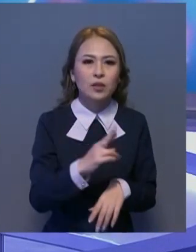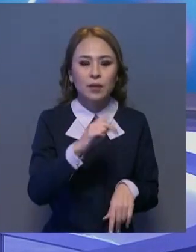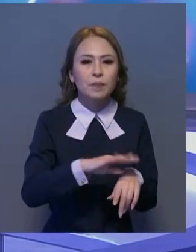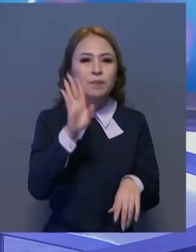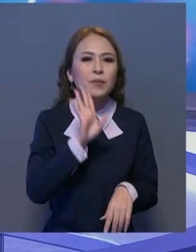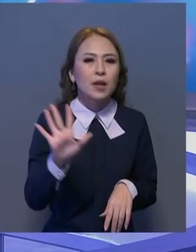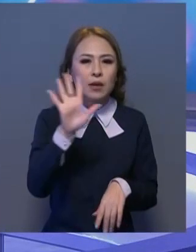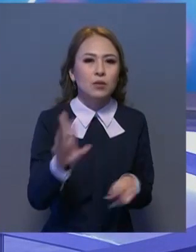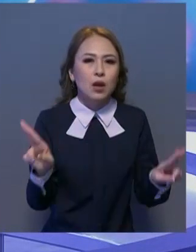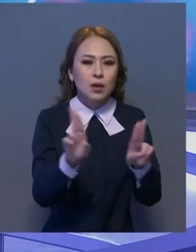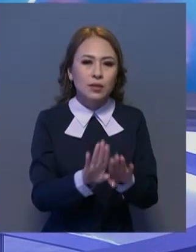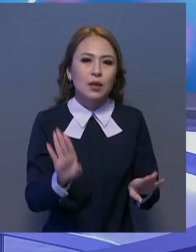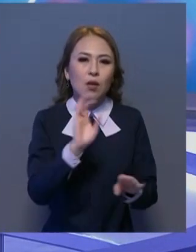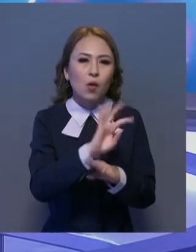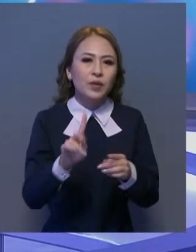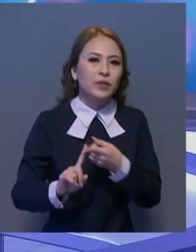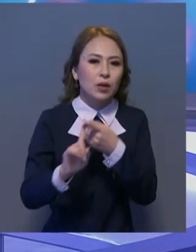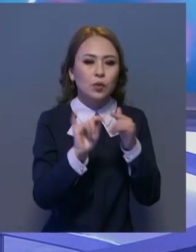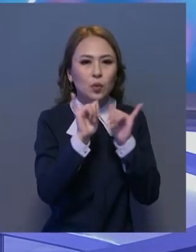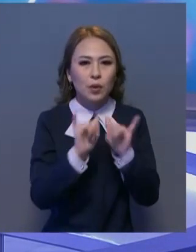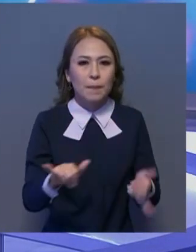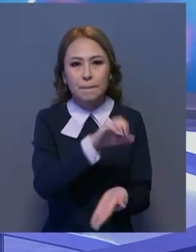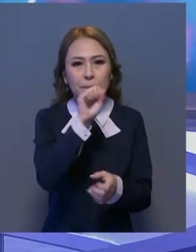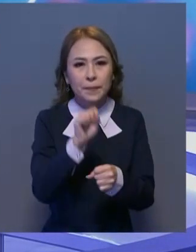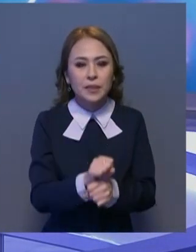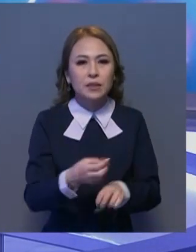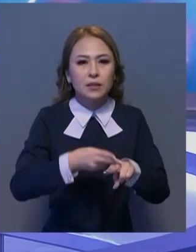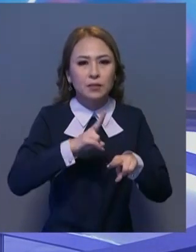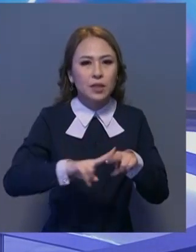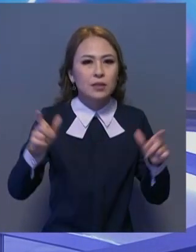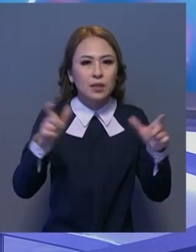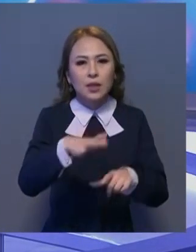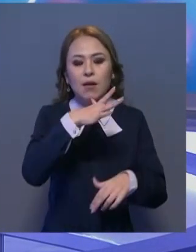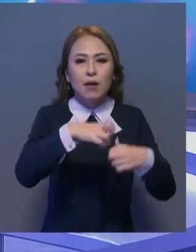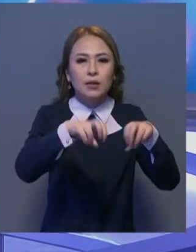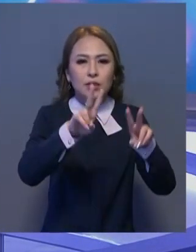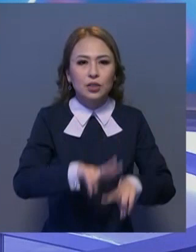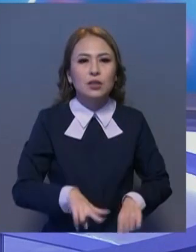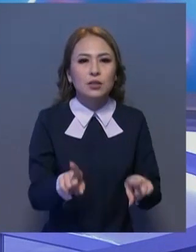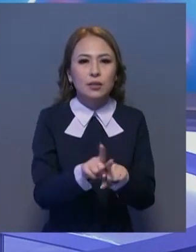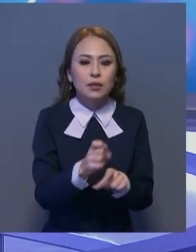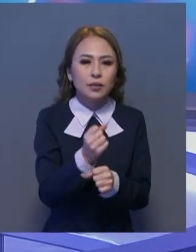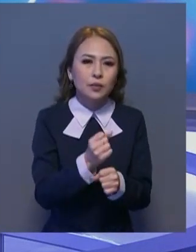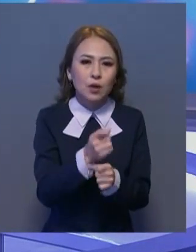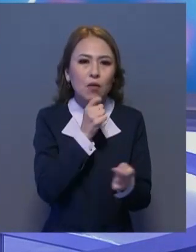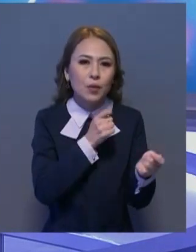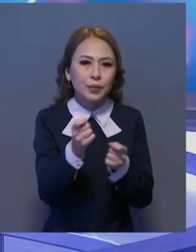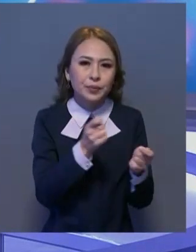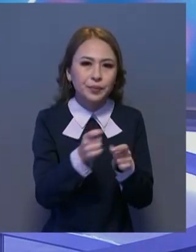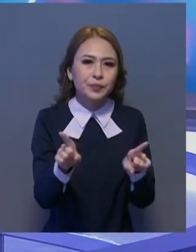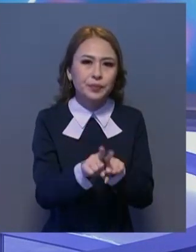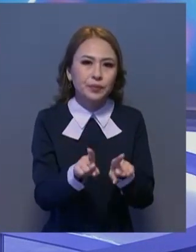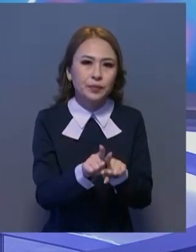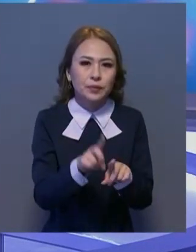күні таңғы 5-те аяқталады. Коронавирустың таралуын тоқтату мақсатында енгізілген коменданттық сағатты арнайы жасақталған қауіпсіздік